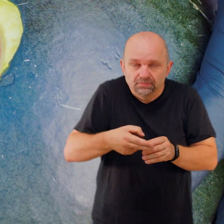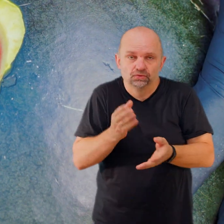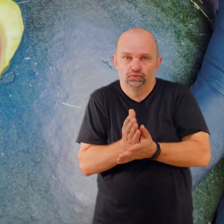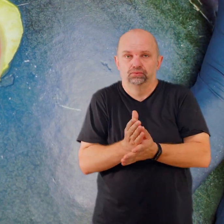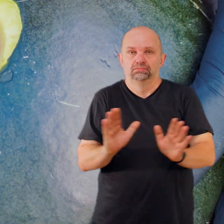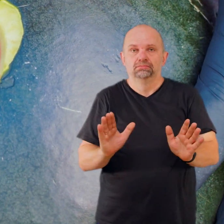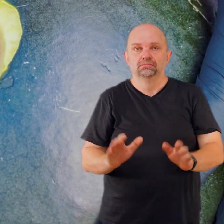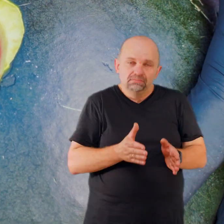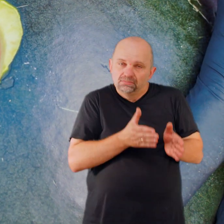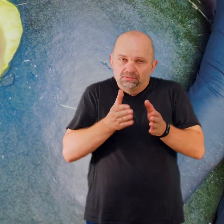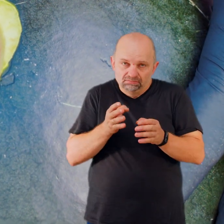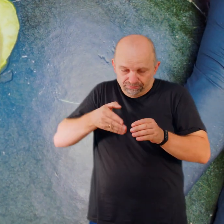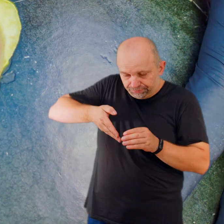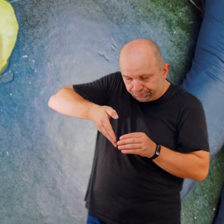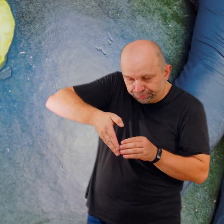rozpoczynamy sobie znowu w pionie